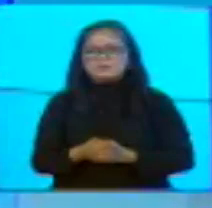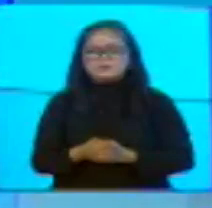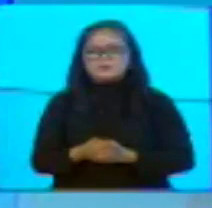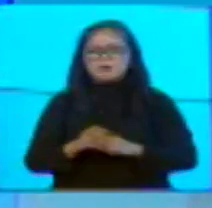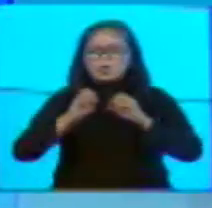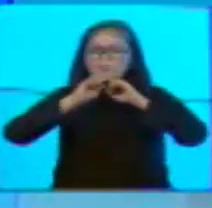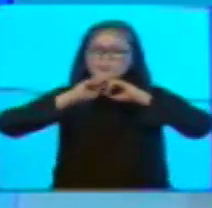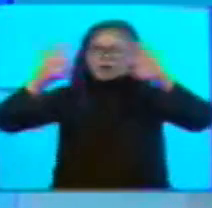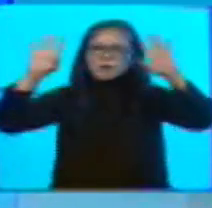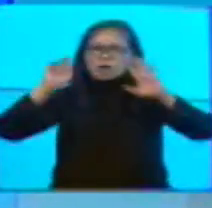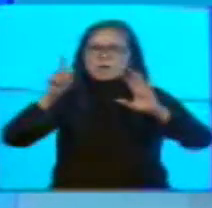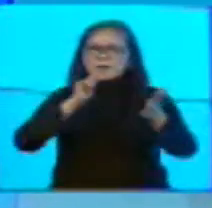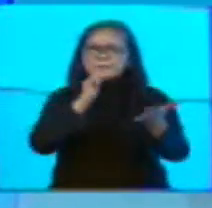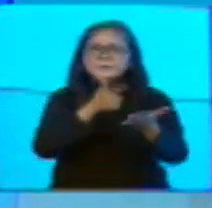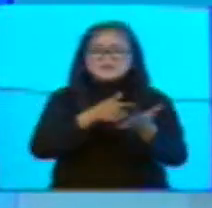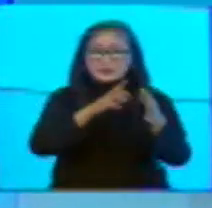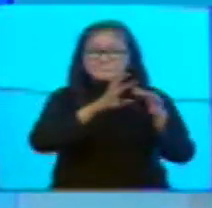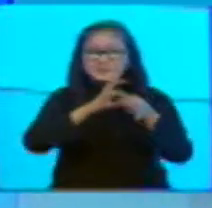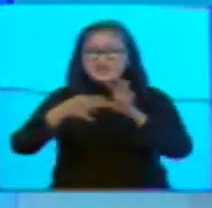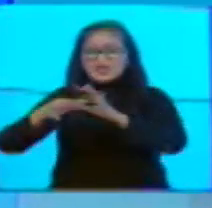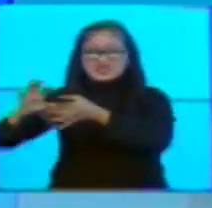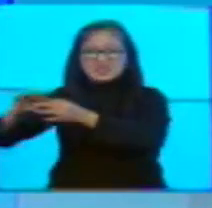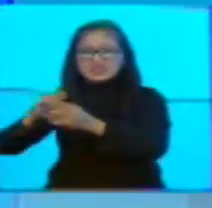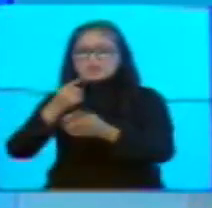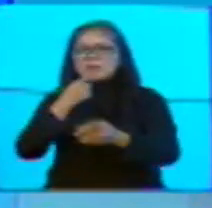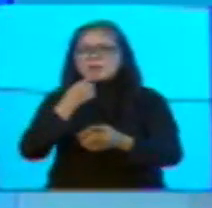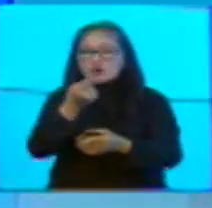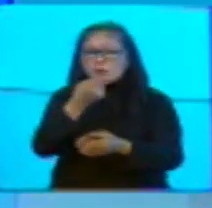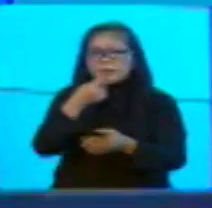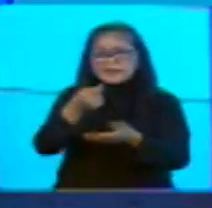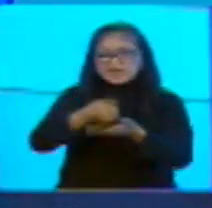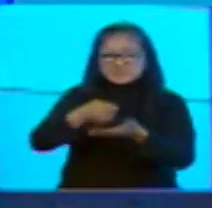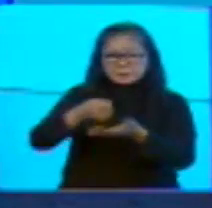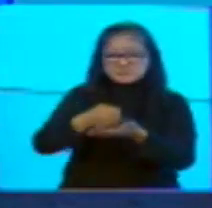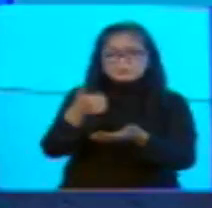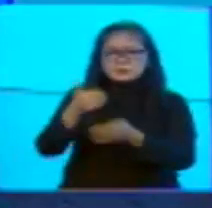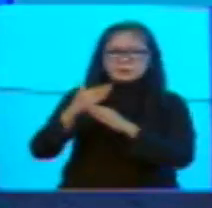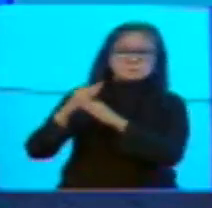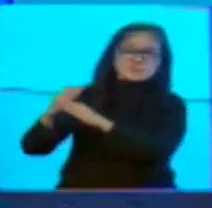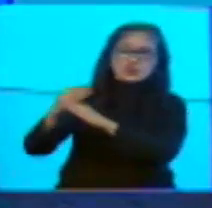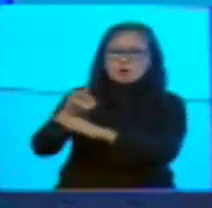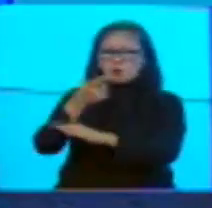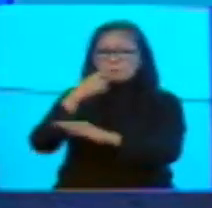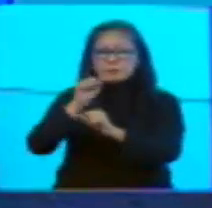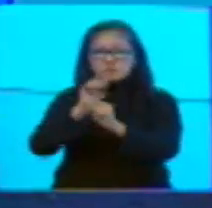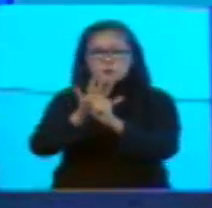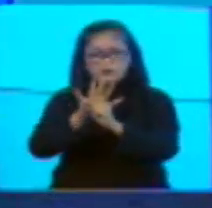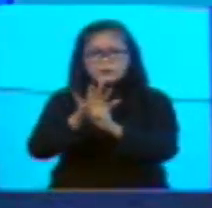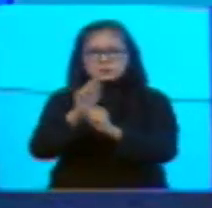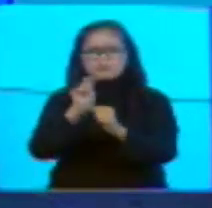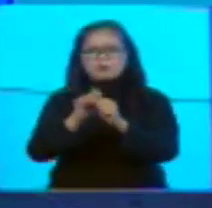Pemirsa, beredarnya pesan berantai resep obat-obatan yang disebut mampu mencegah dan mengobati COVID-19 membuat stok obat tersebut